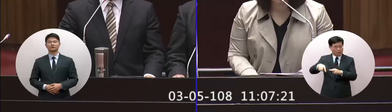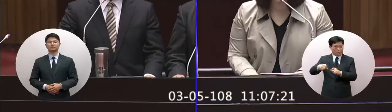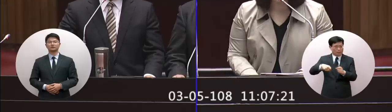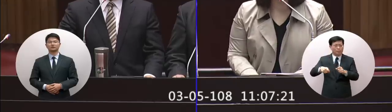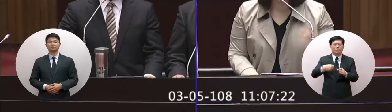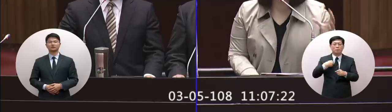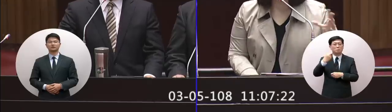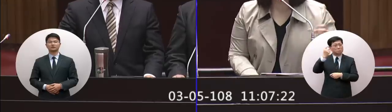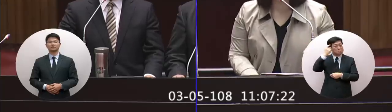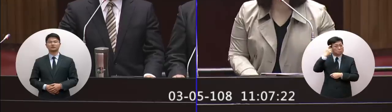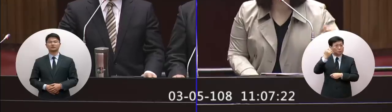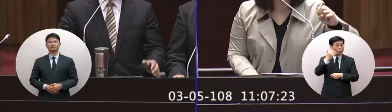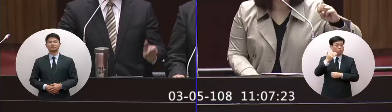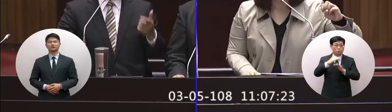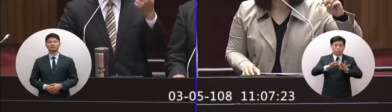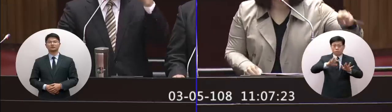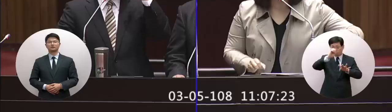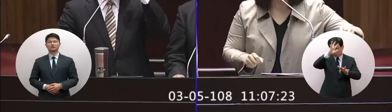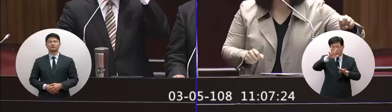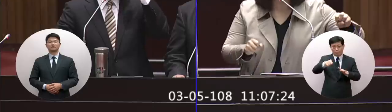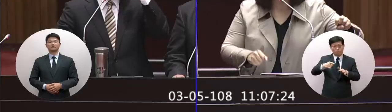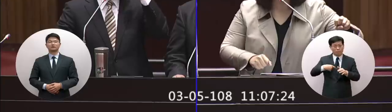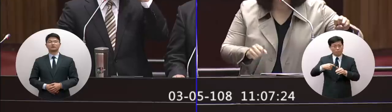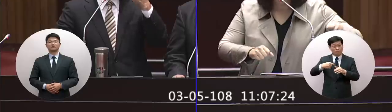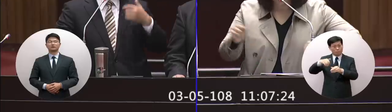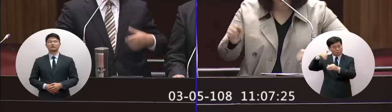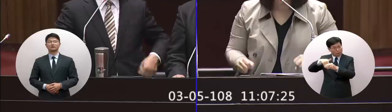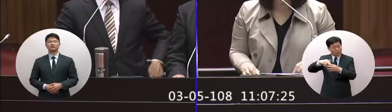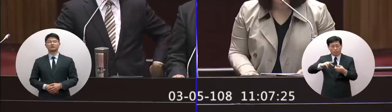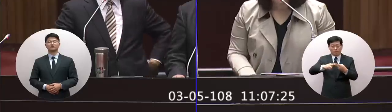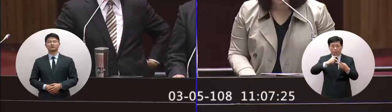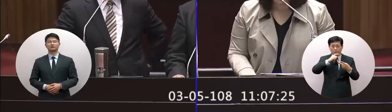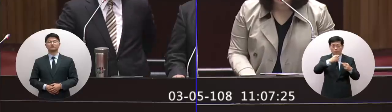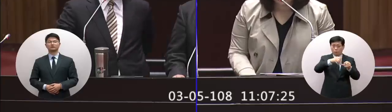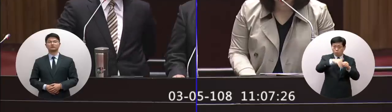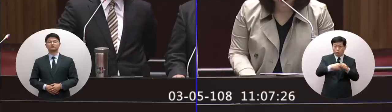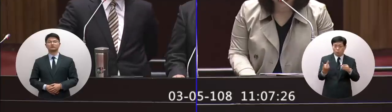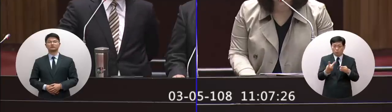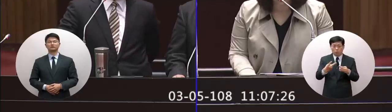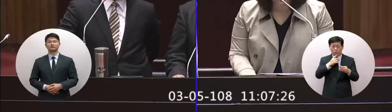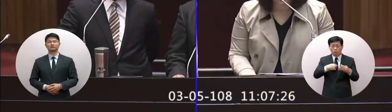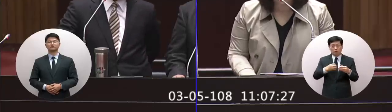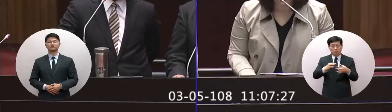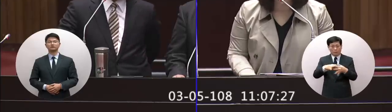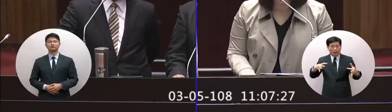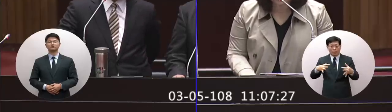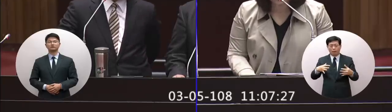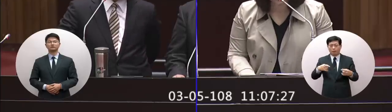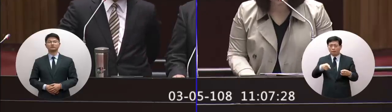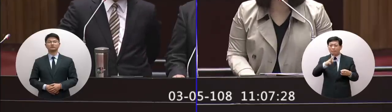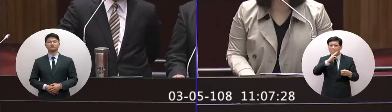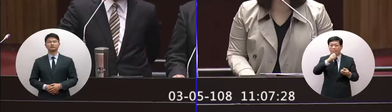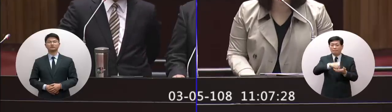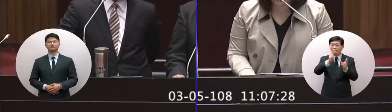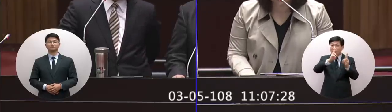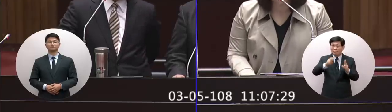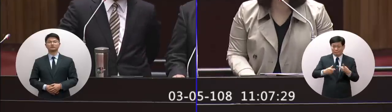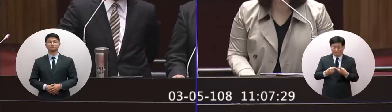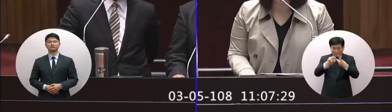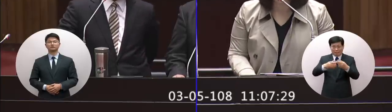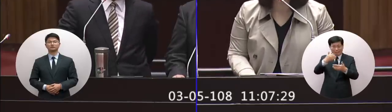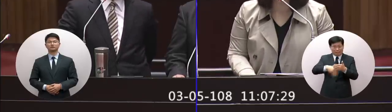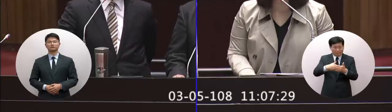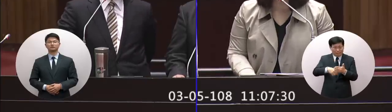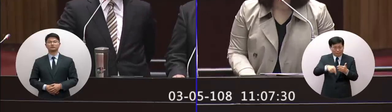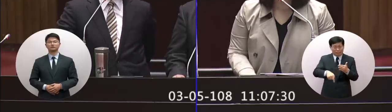们认为说，民进党如果假设他跟大选跟公投脱钩了，其实这个是要卡有关以核养绿二阶段核能减